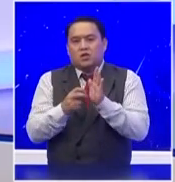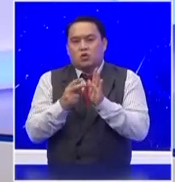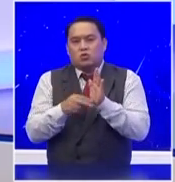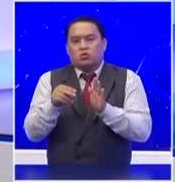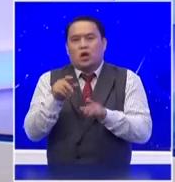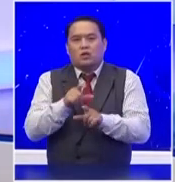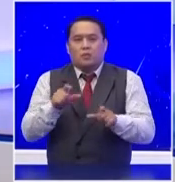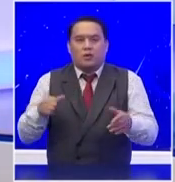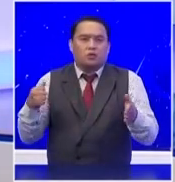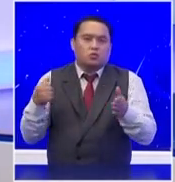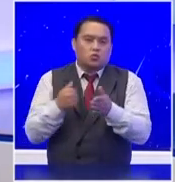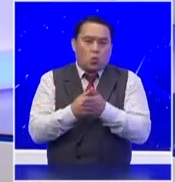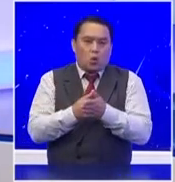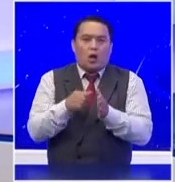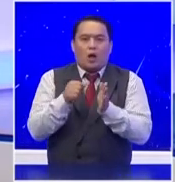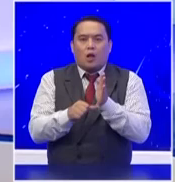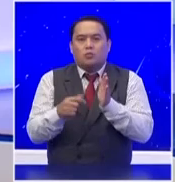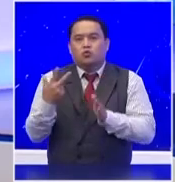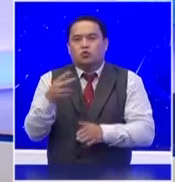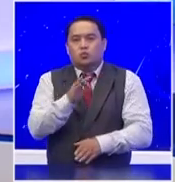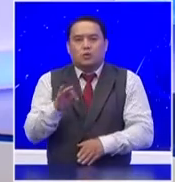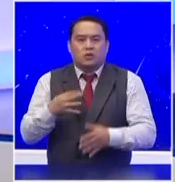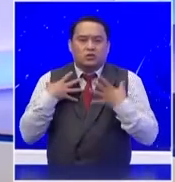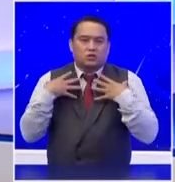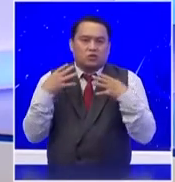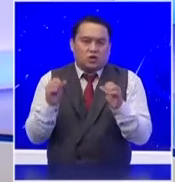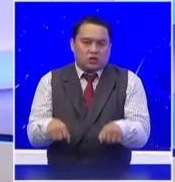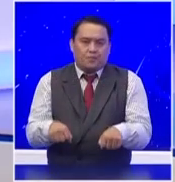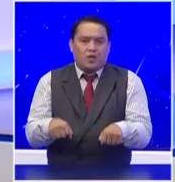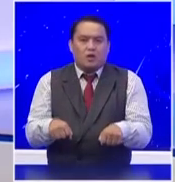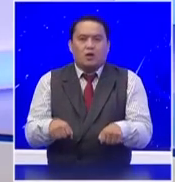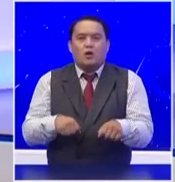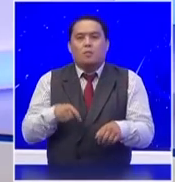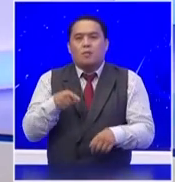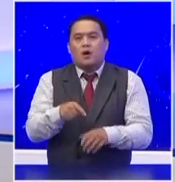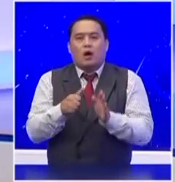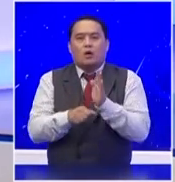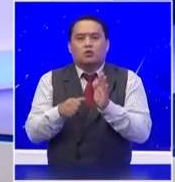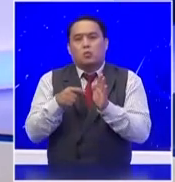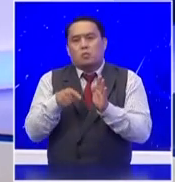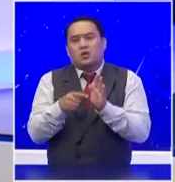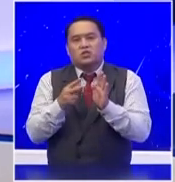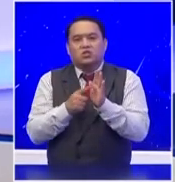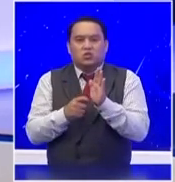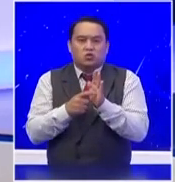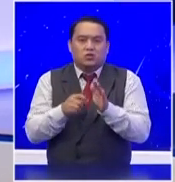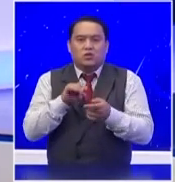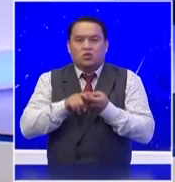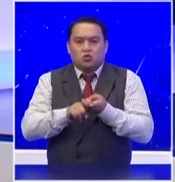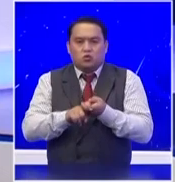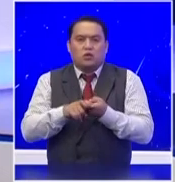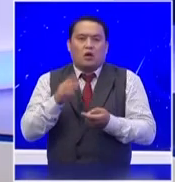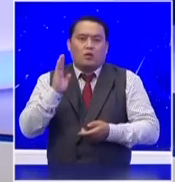76799 адамға жеткен, оның 63% жазылып шыққан. Елімізде тәулігіне 1600-1700 адам инфекция